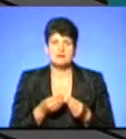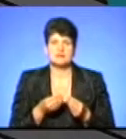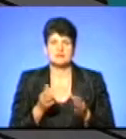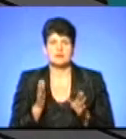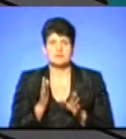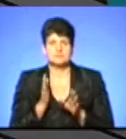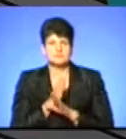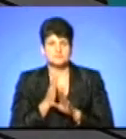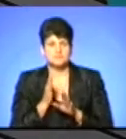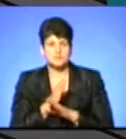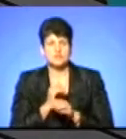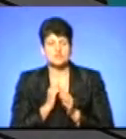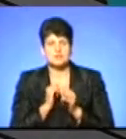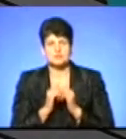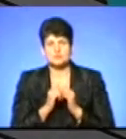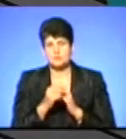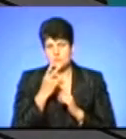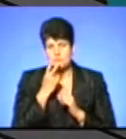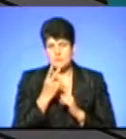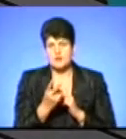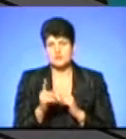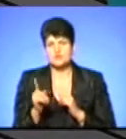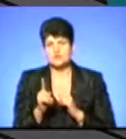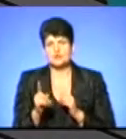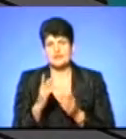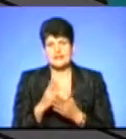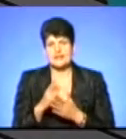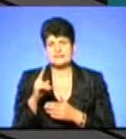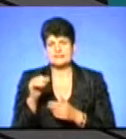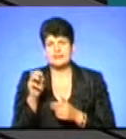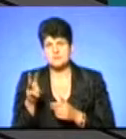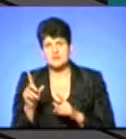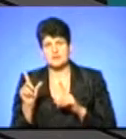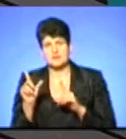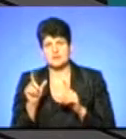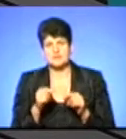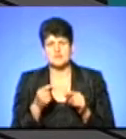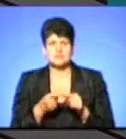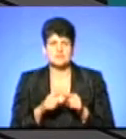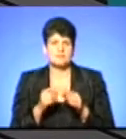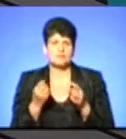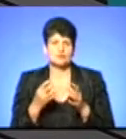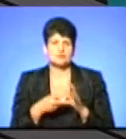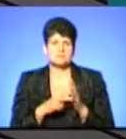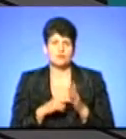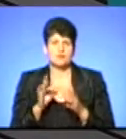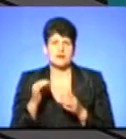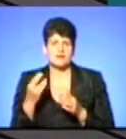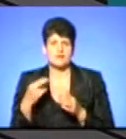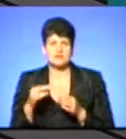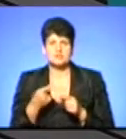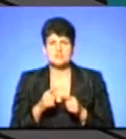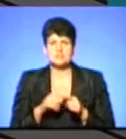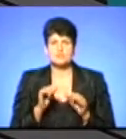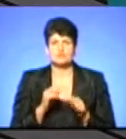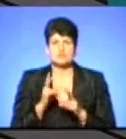чи часто ви бачите, що є дим, виїжджаєте, чи це просто запланований рейд і ви поїхали? Чи це може бути